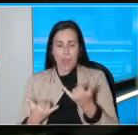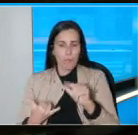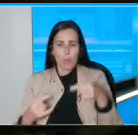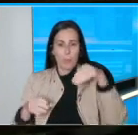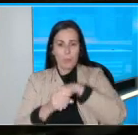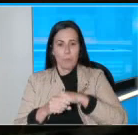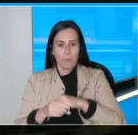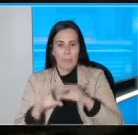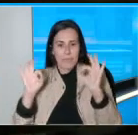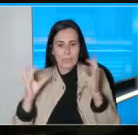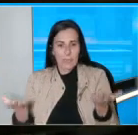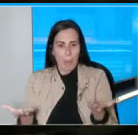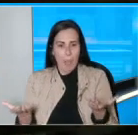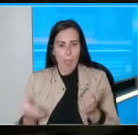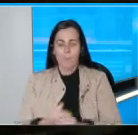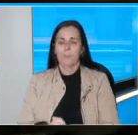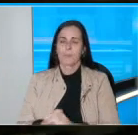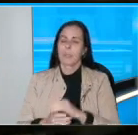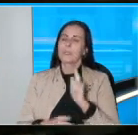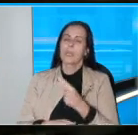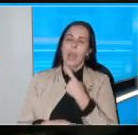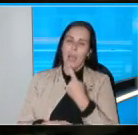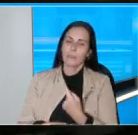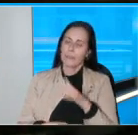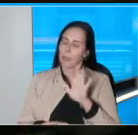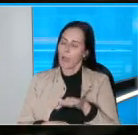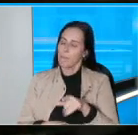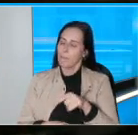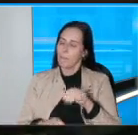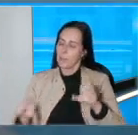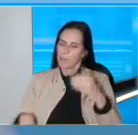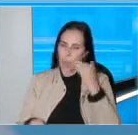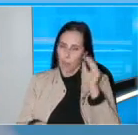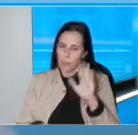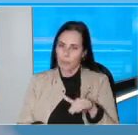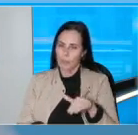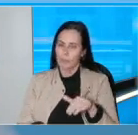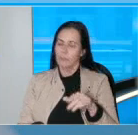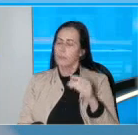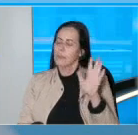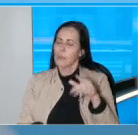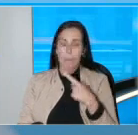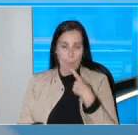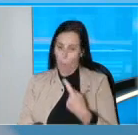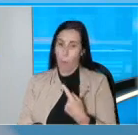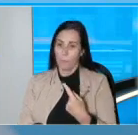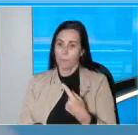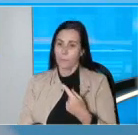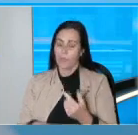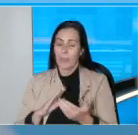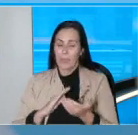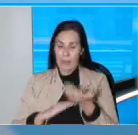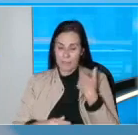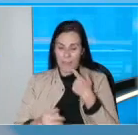שלו? כן, צריך לומר, וגם הנשיא ביידן ודוברי הממשל בארצות הברית הבהירו את זה. לפני